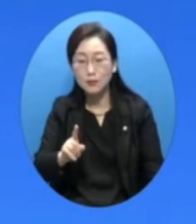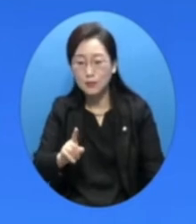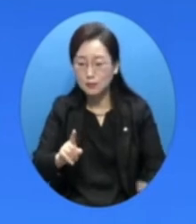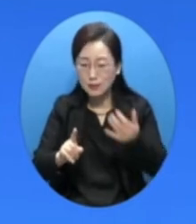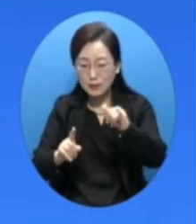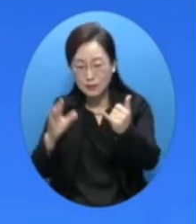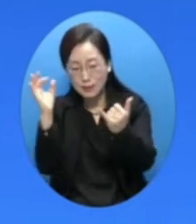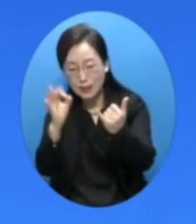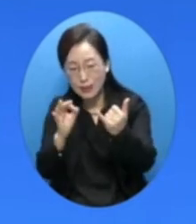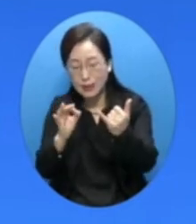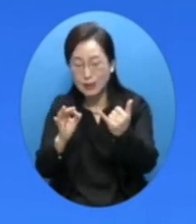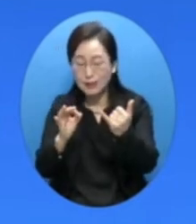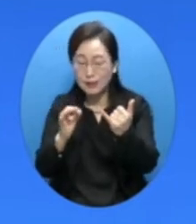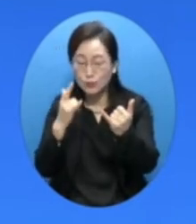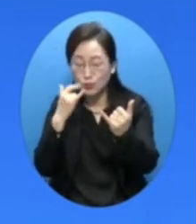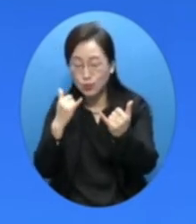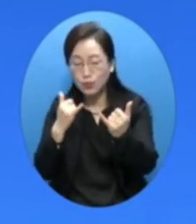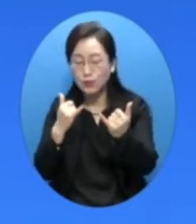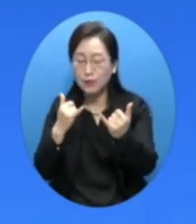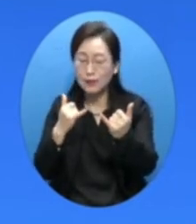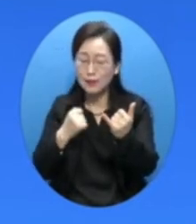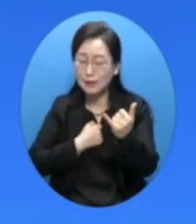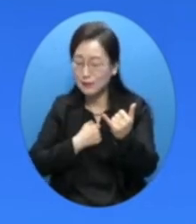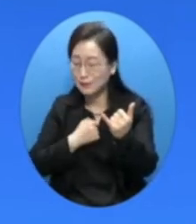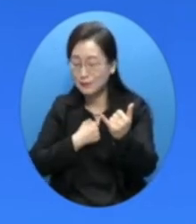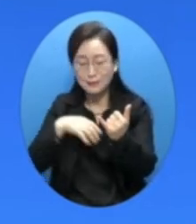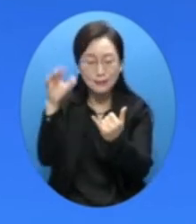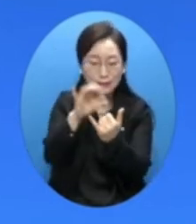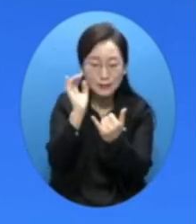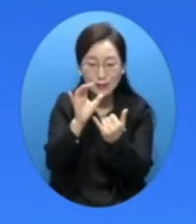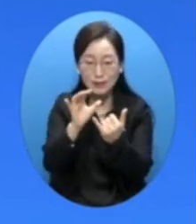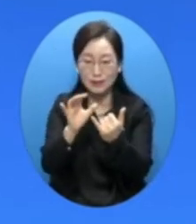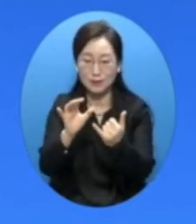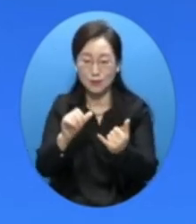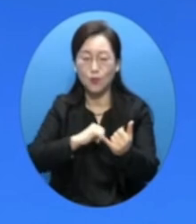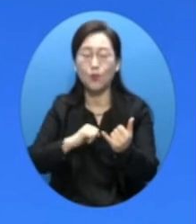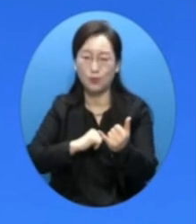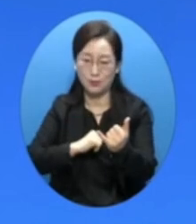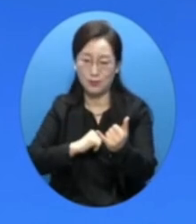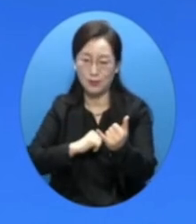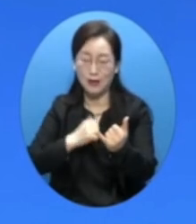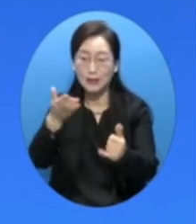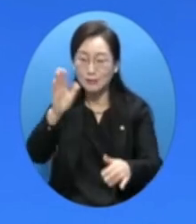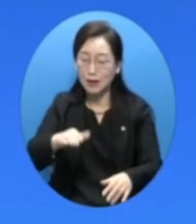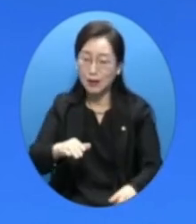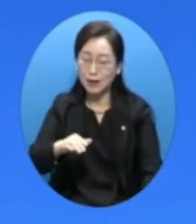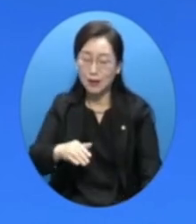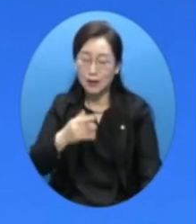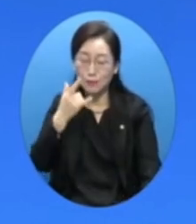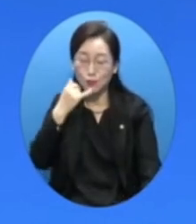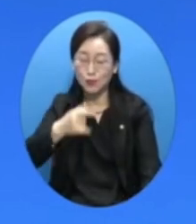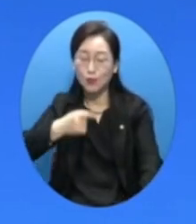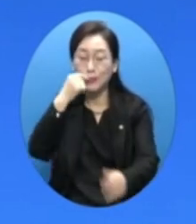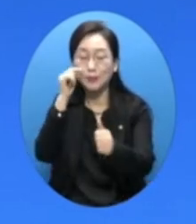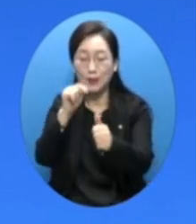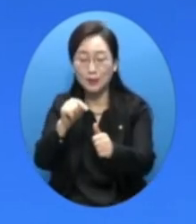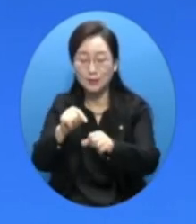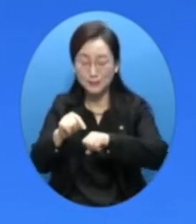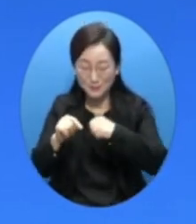부모는 속속을 썩으면 야단을 치고 혼내는 것입니다 그러나 말을 잘 듣고